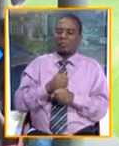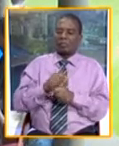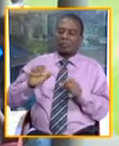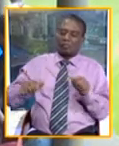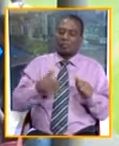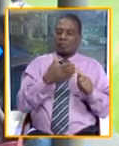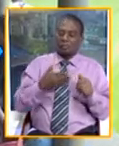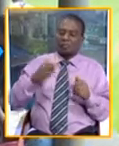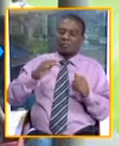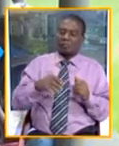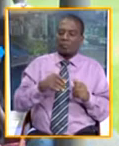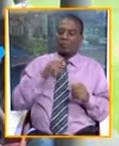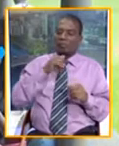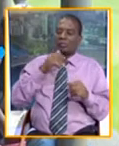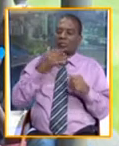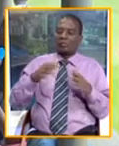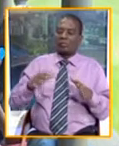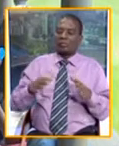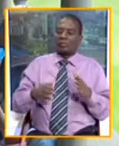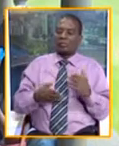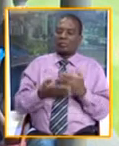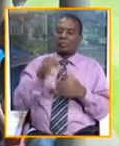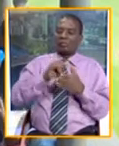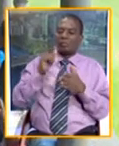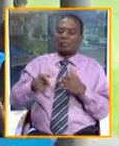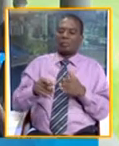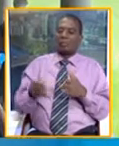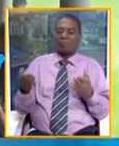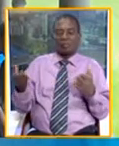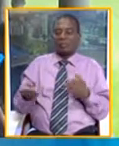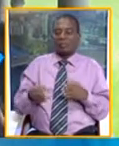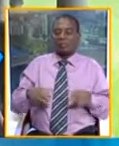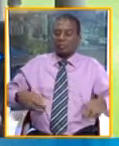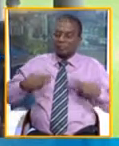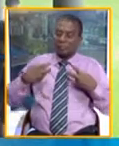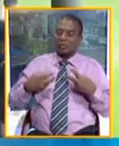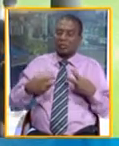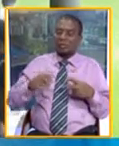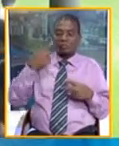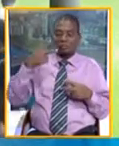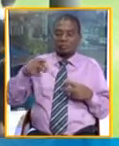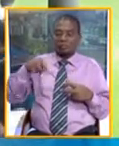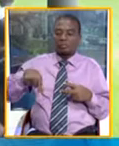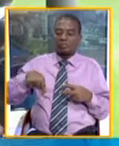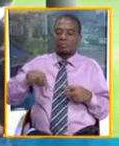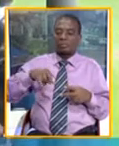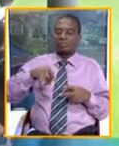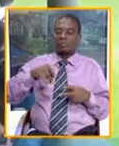artistique n'est achevée que par celui qui la consomme. Donc je vois ce que les gens